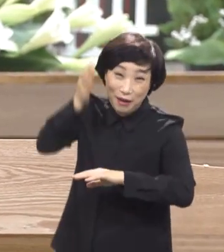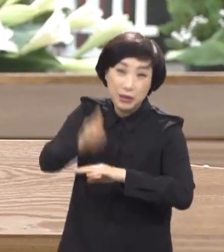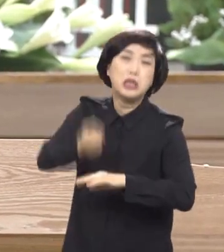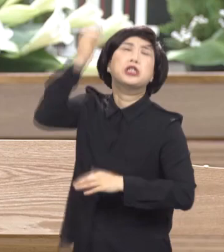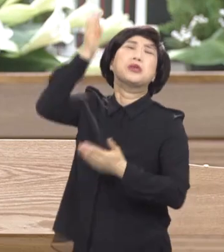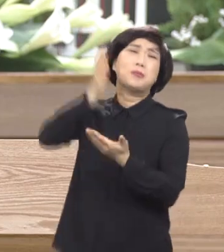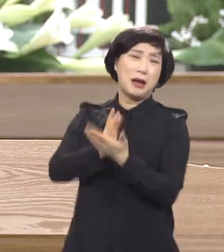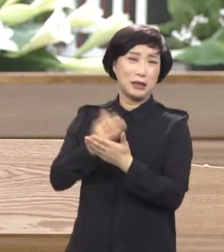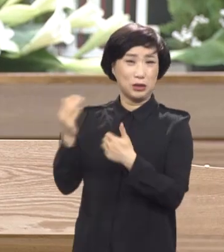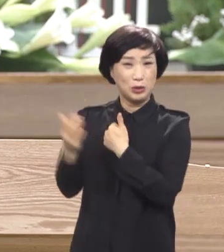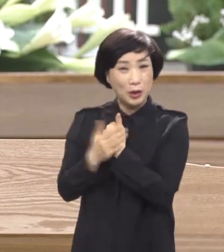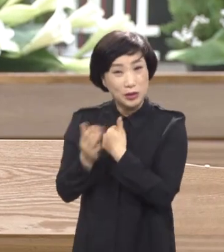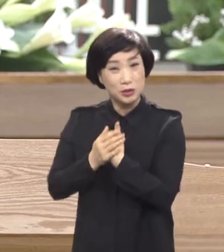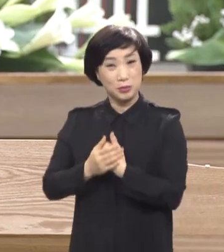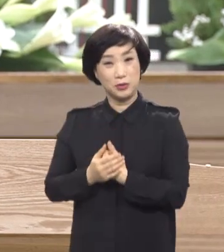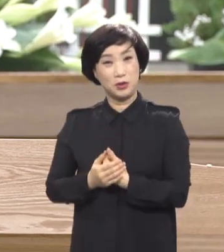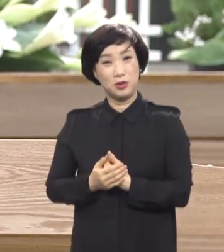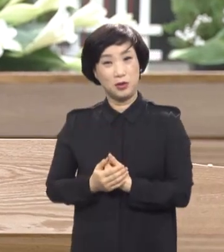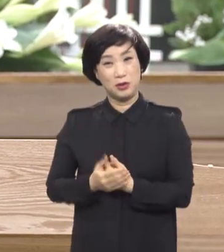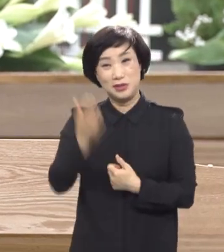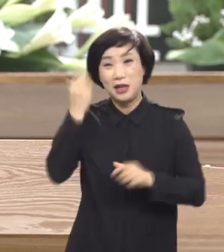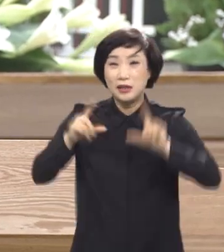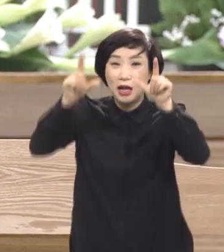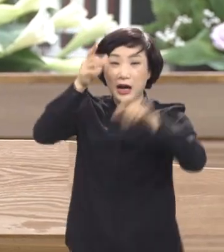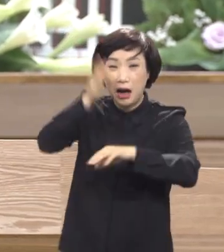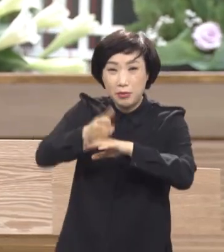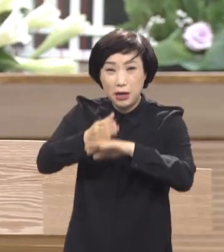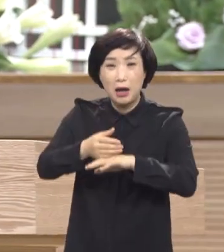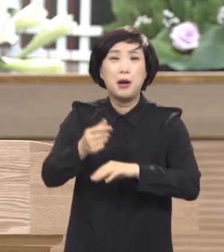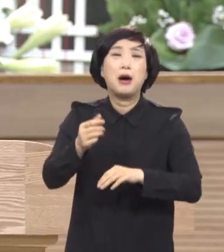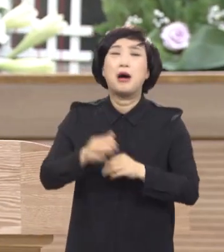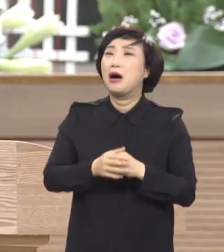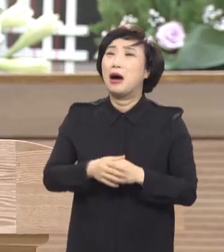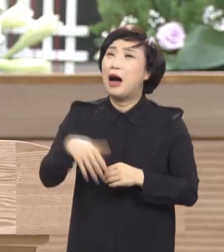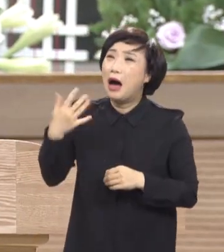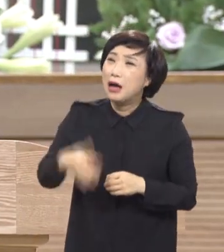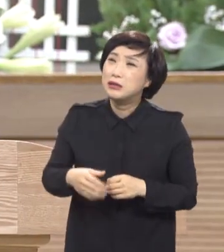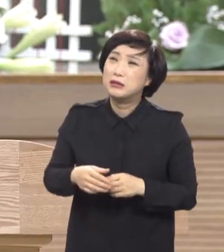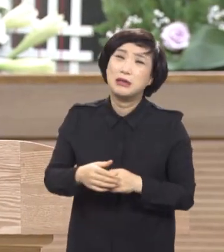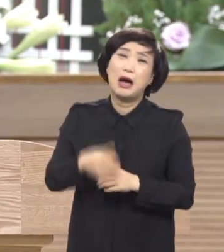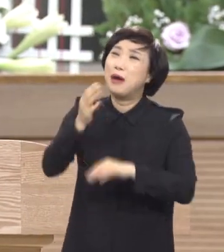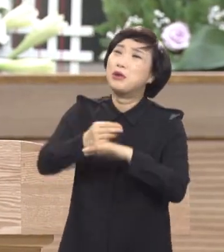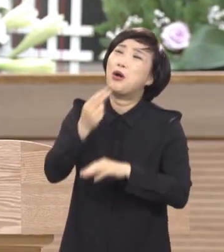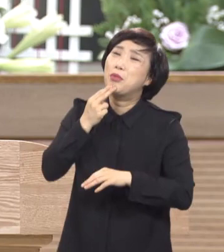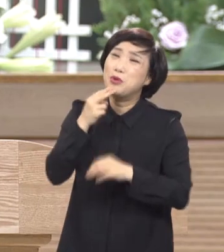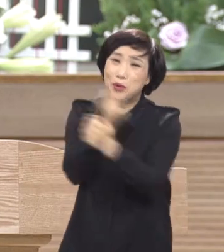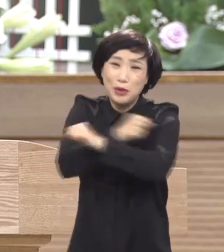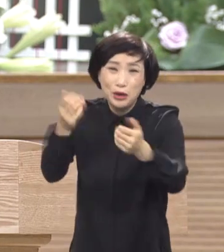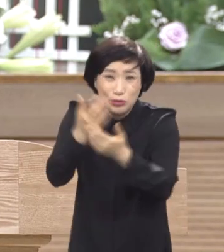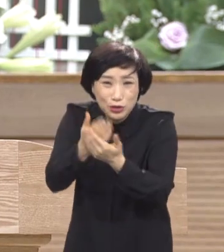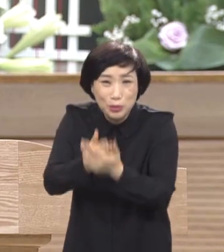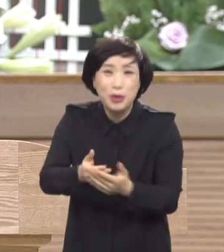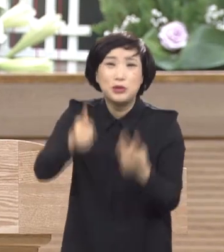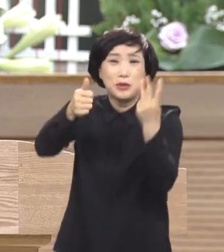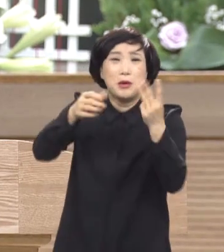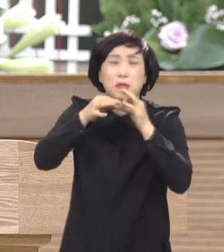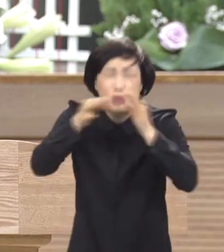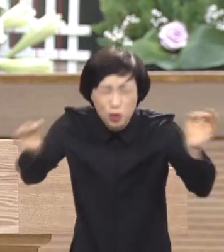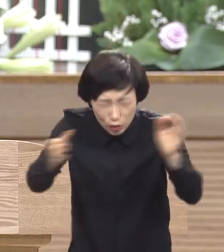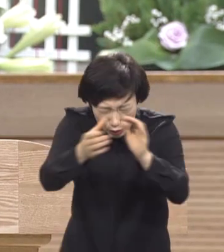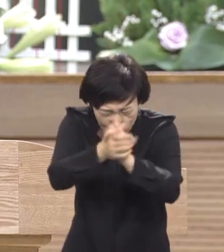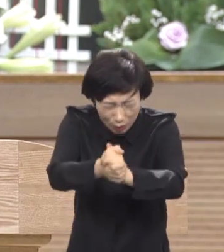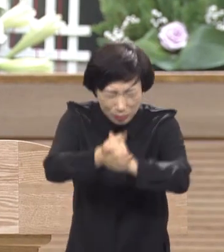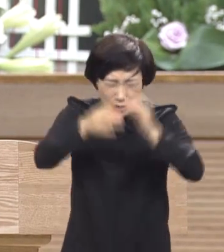잊지 않게 하옵소서 지난 날에 감사 못한 걸 용서하옵소서 우리 주여 삼창하고 기도하겠습니다